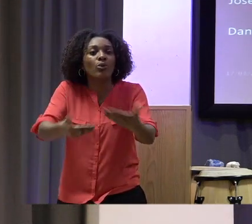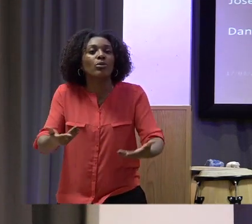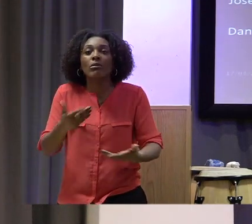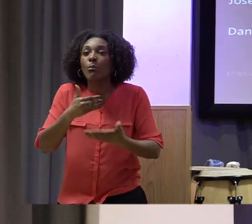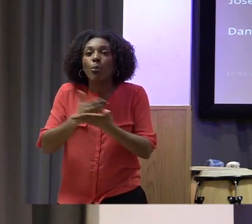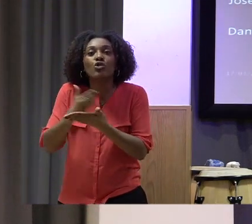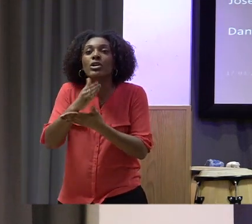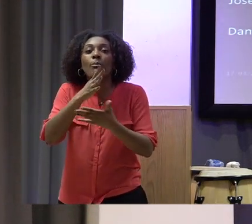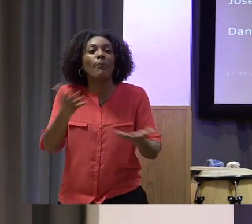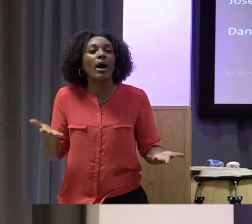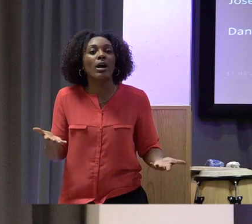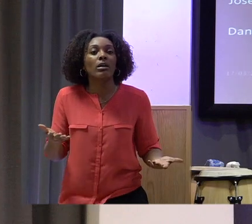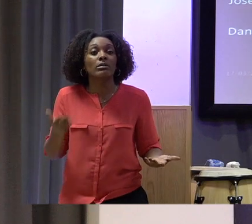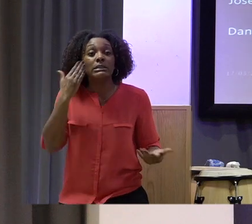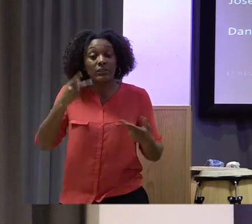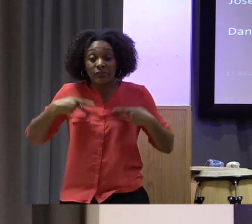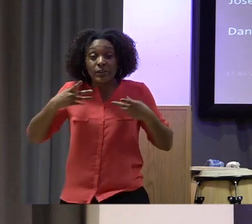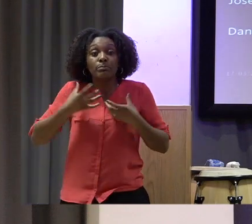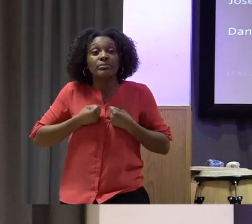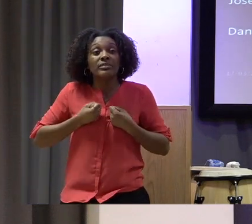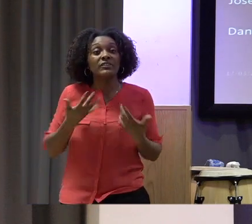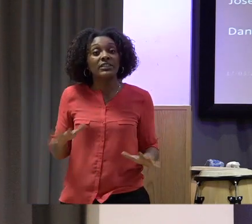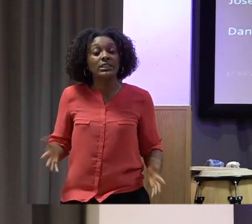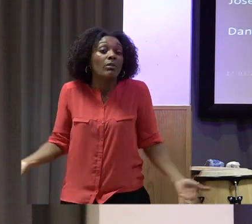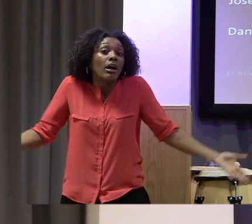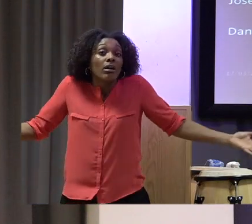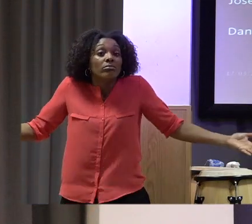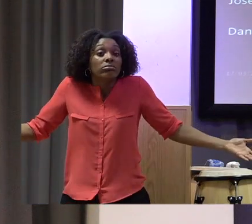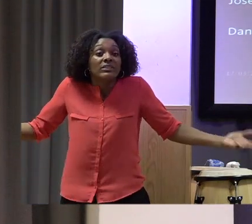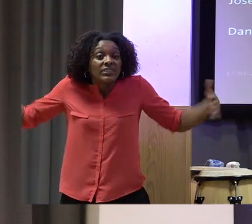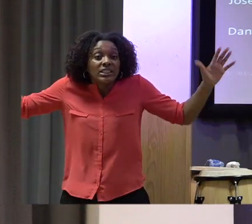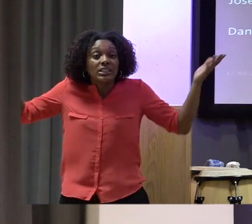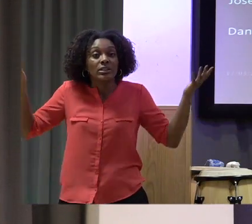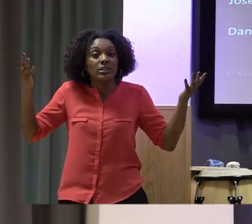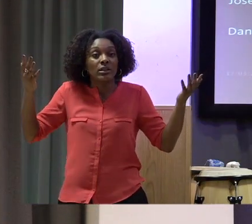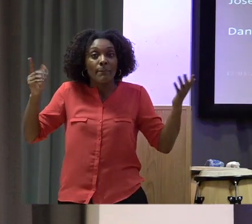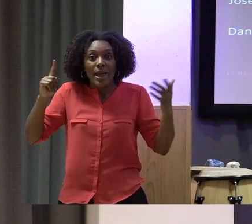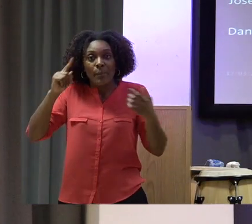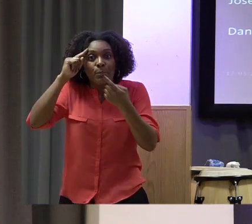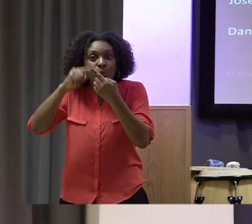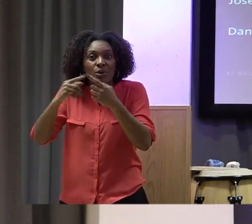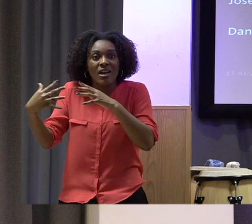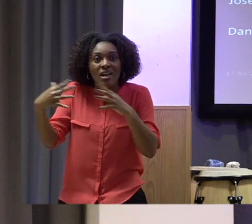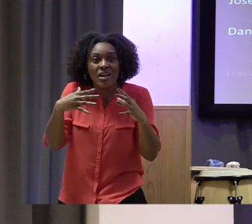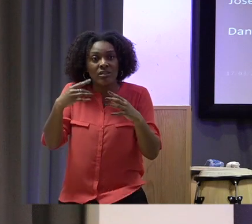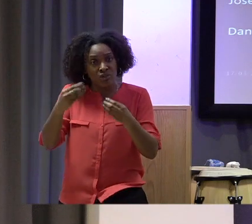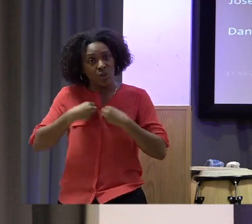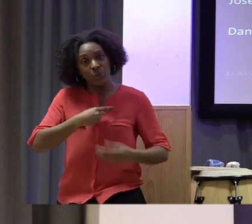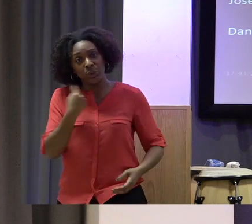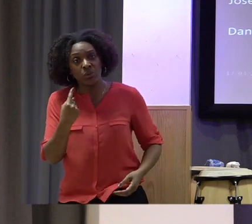vie, on n'en parle plus. C'est la vie qui est à la base de nos projets. Donc, le but de l'épreuve, ce n'est pas de nous